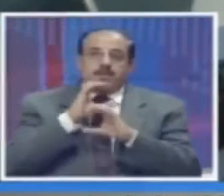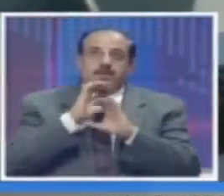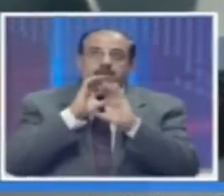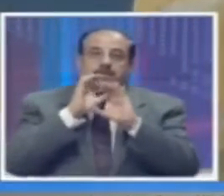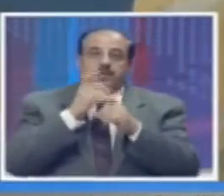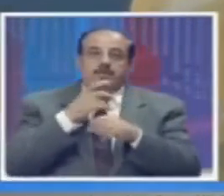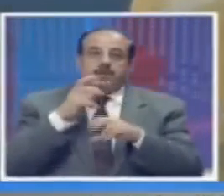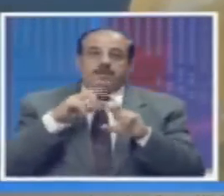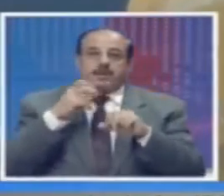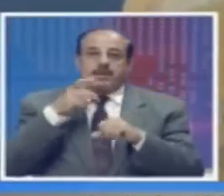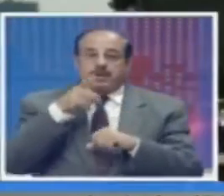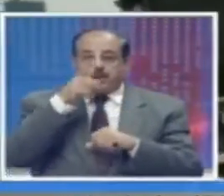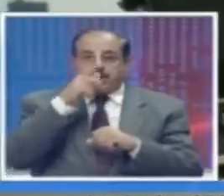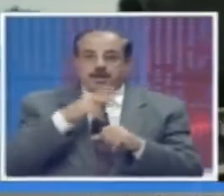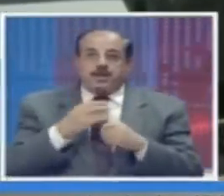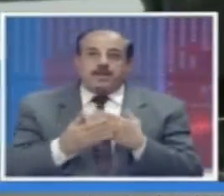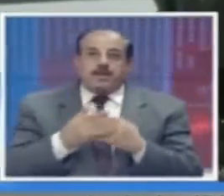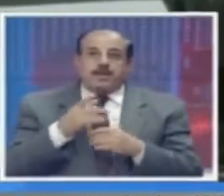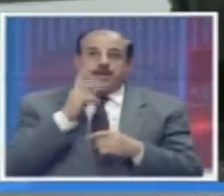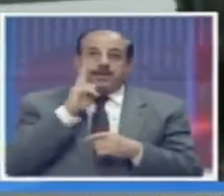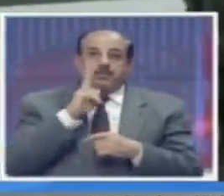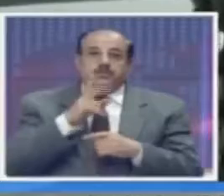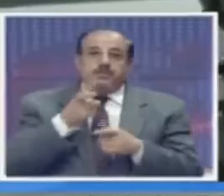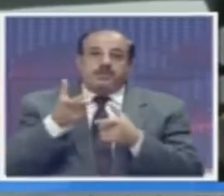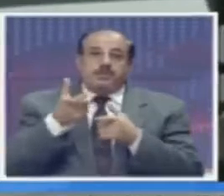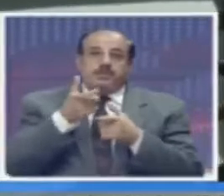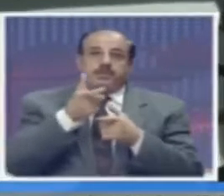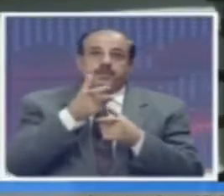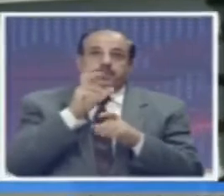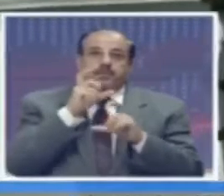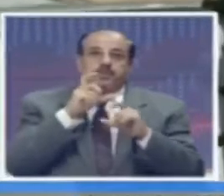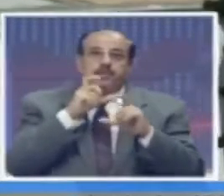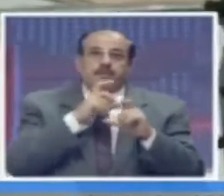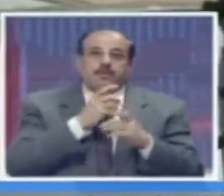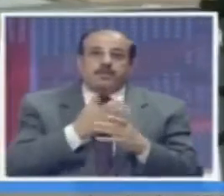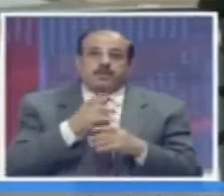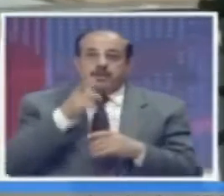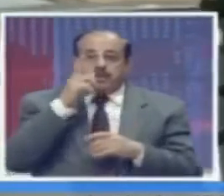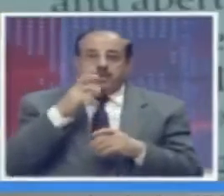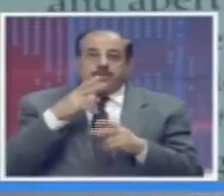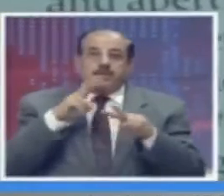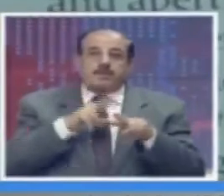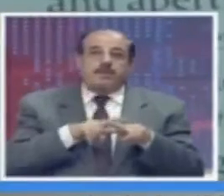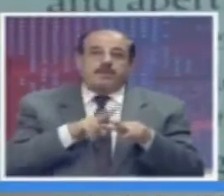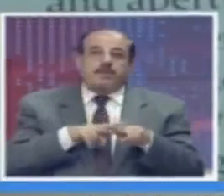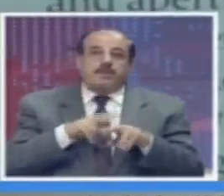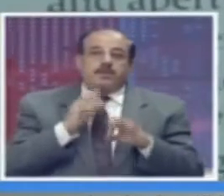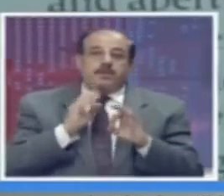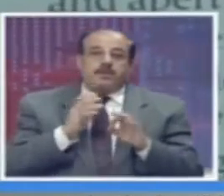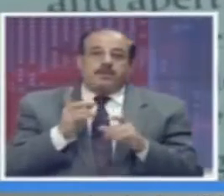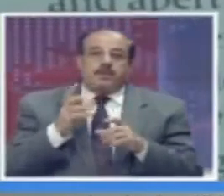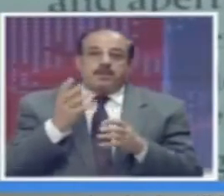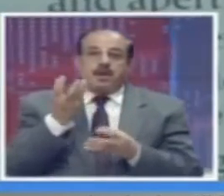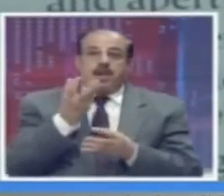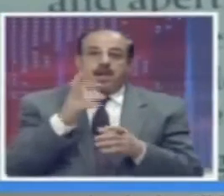والأبحاث العلمية. المحطة الجديدة والتي تعد إضافة لمصر في المجال البحثي لعلوم الفلك معنية برصد حركة